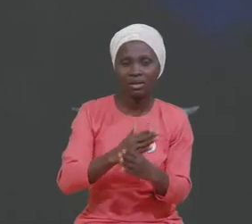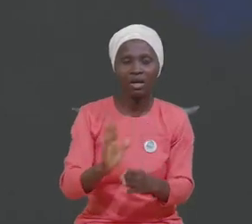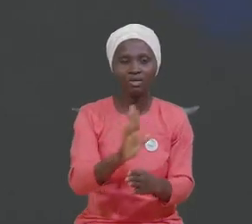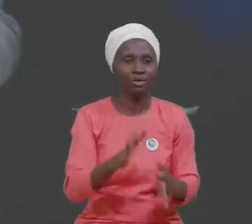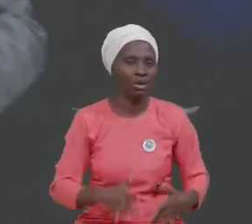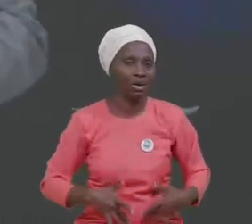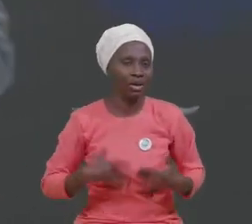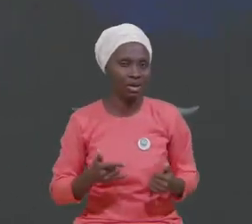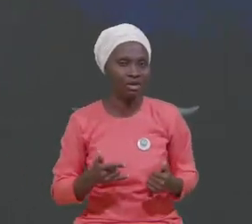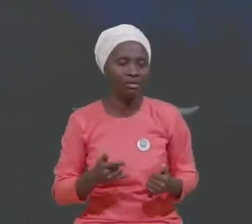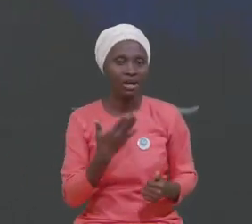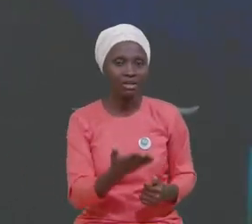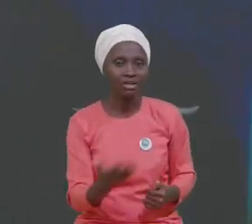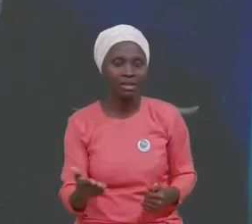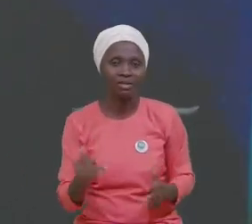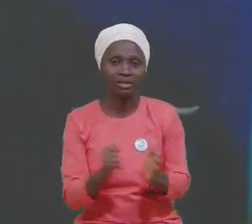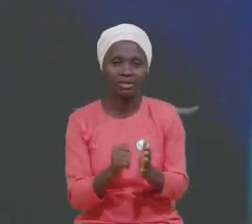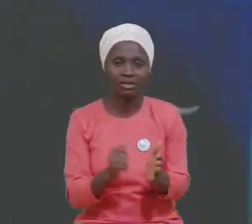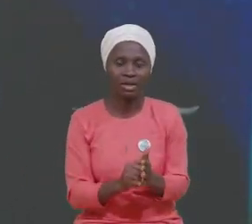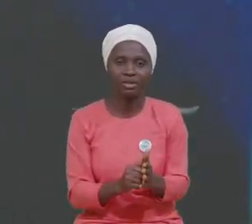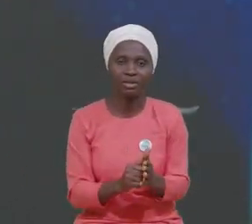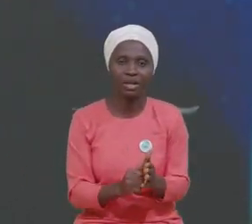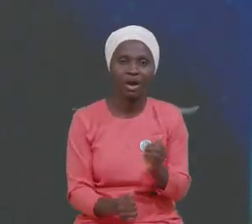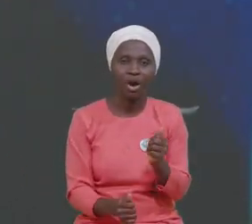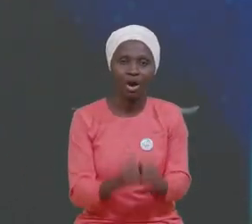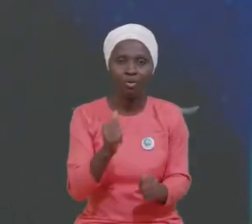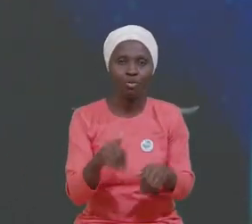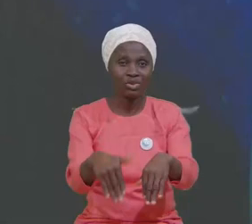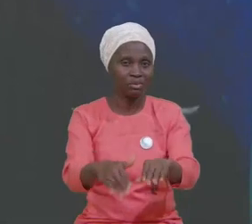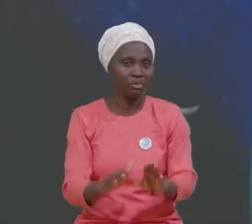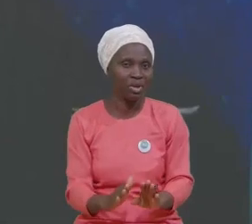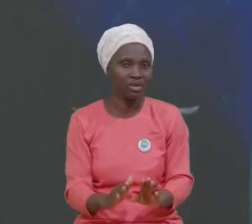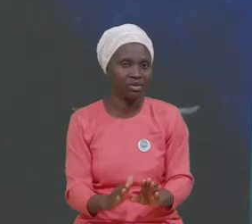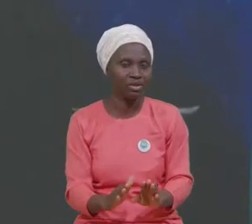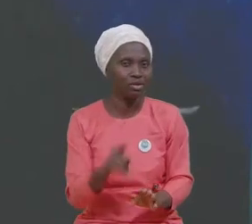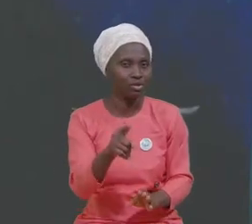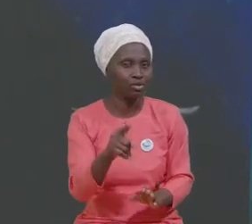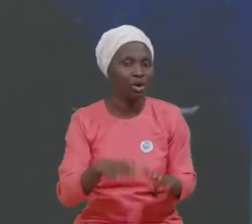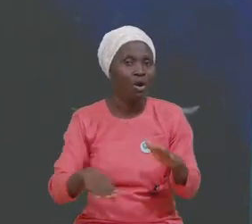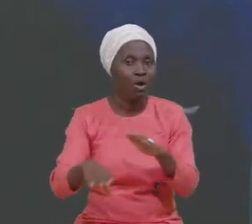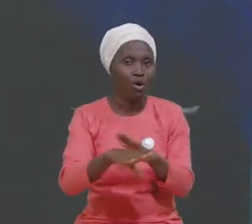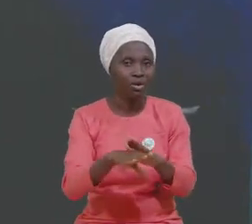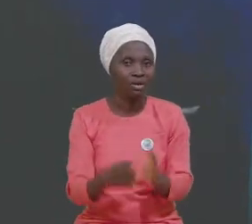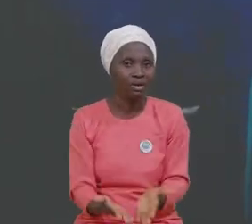Qui occupe ta vie. Qui t'ensevelisse.